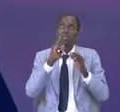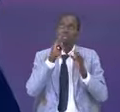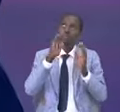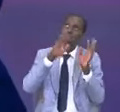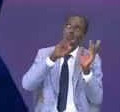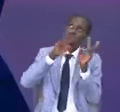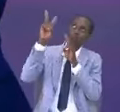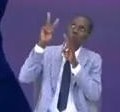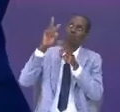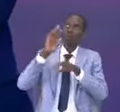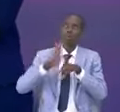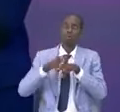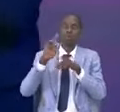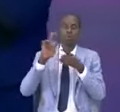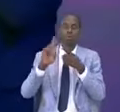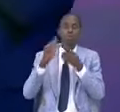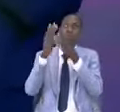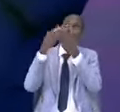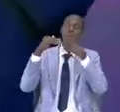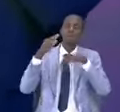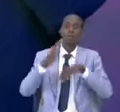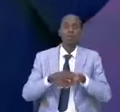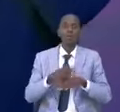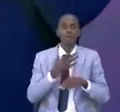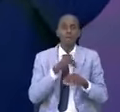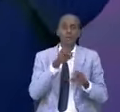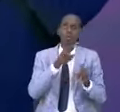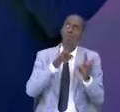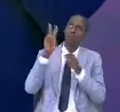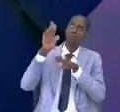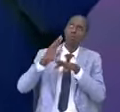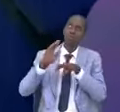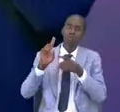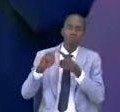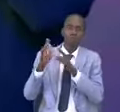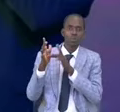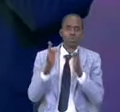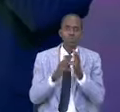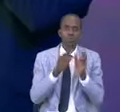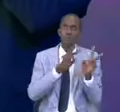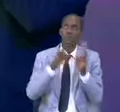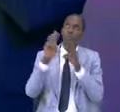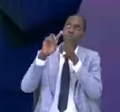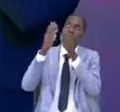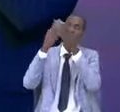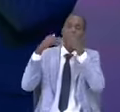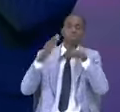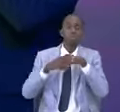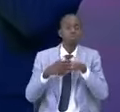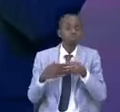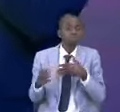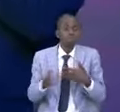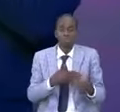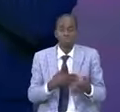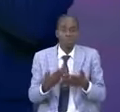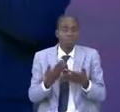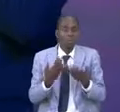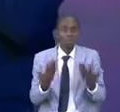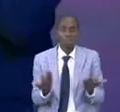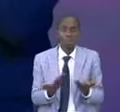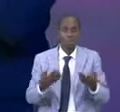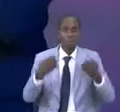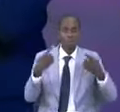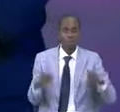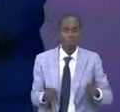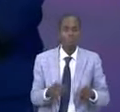et sur Jésus et que votre attention est fixée sur le ciel quelque chose qui vient quelque chose qui s'en va tout va bien